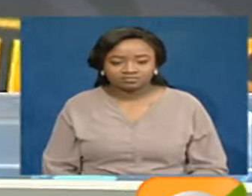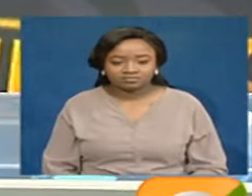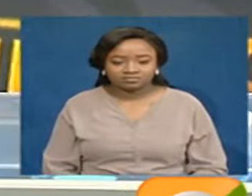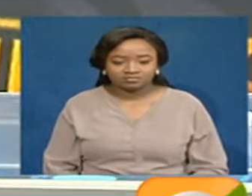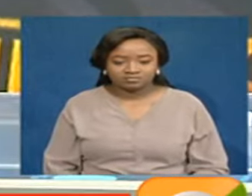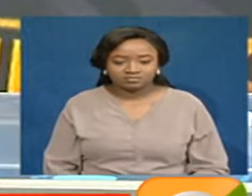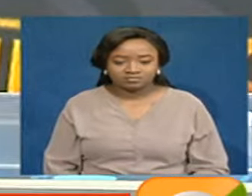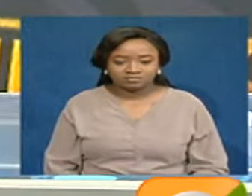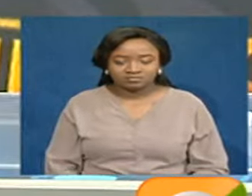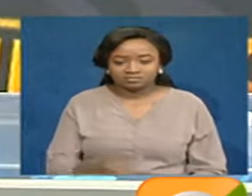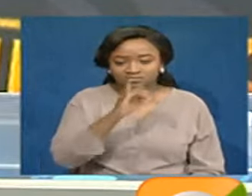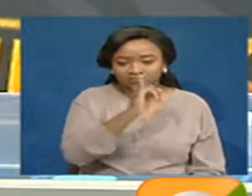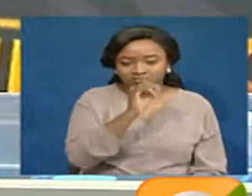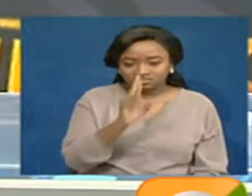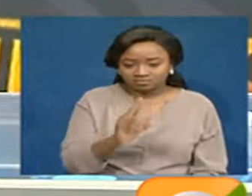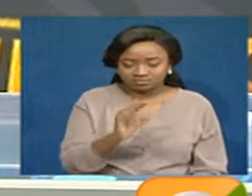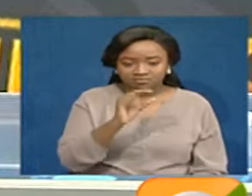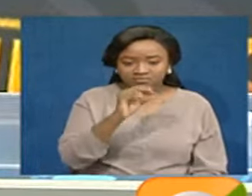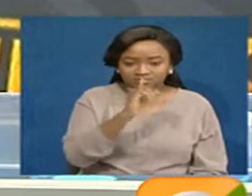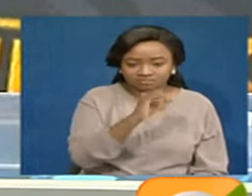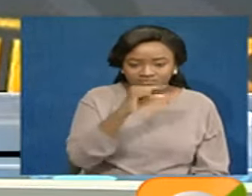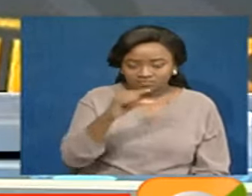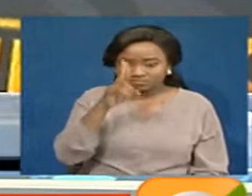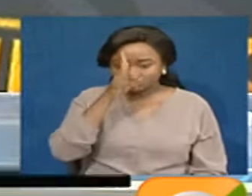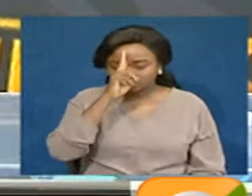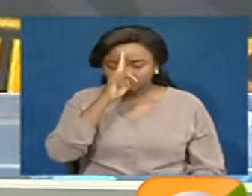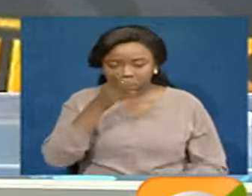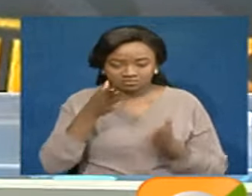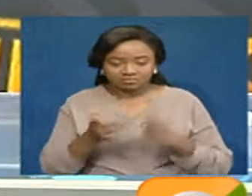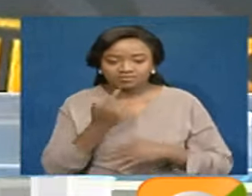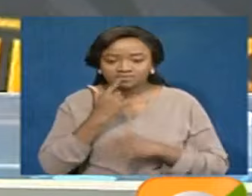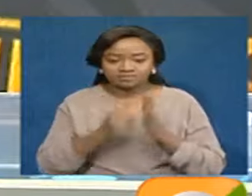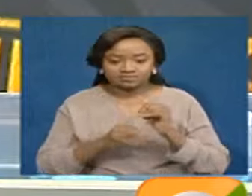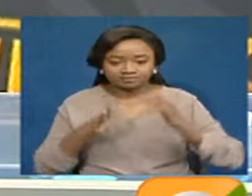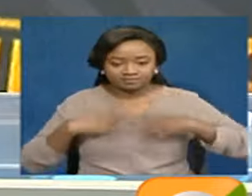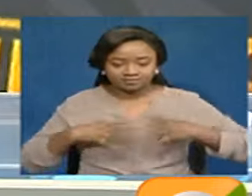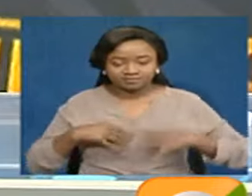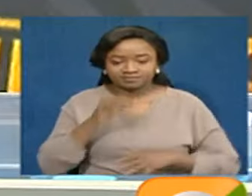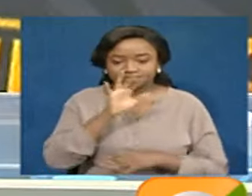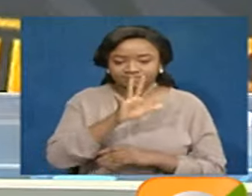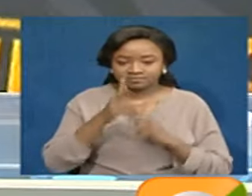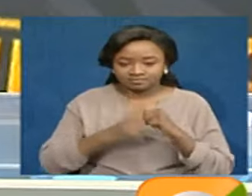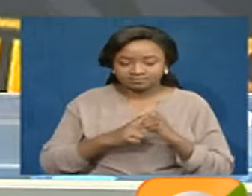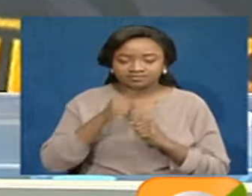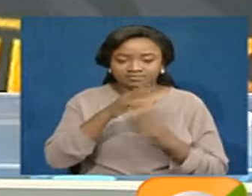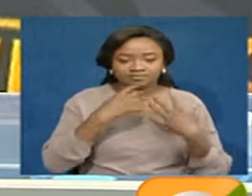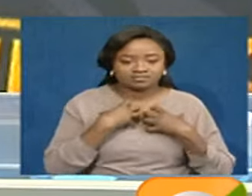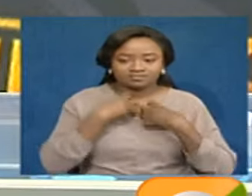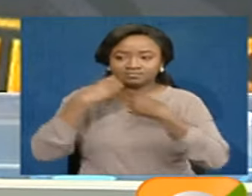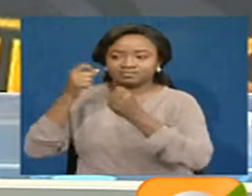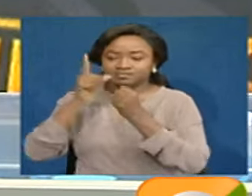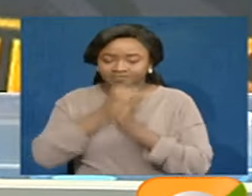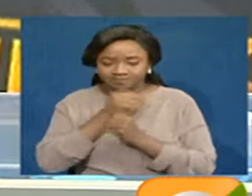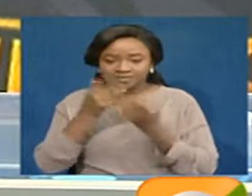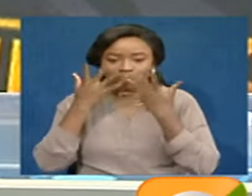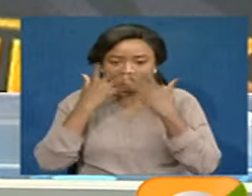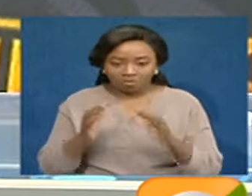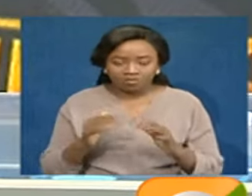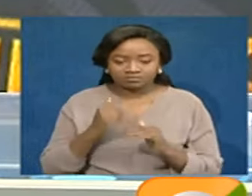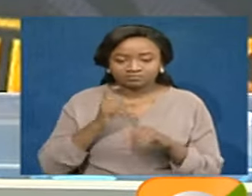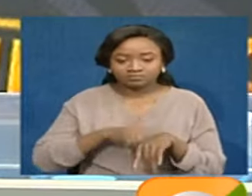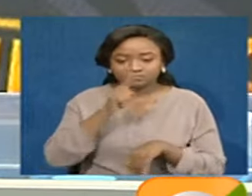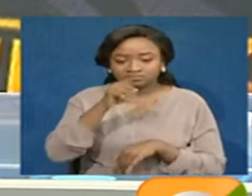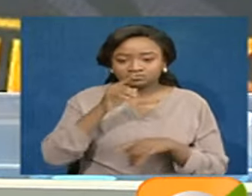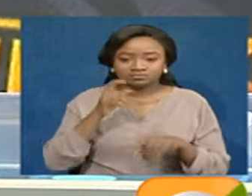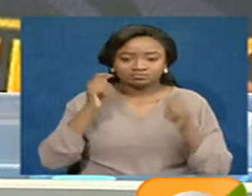Inspector General wa polisi Douglas Kanja sasa anasema watu 57 ndio walioripotiwa kutekwa nyara ama kupotea wakati na baada ya